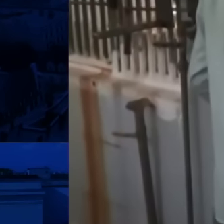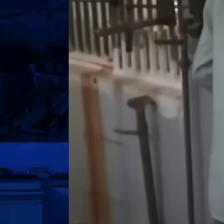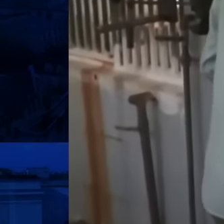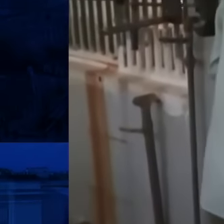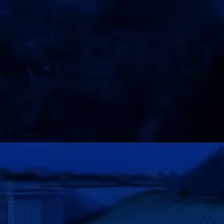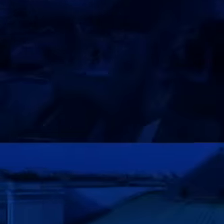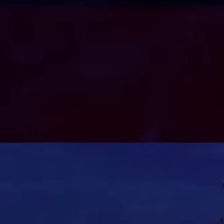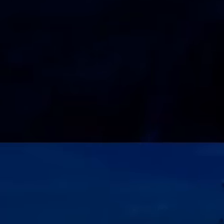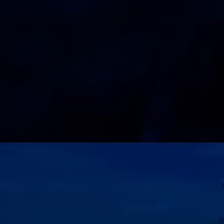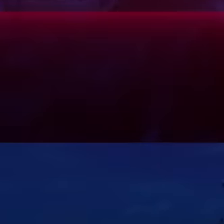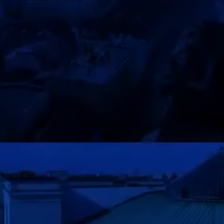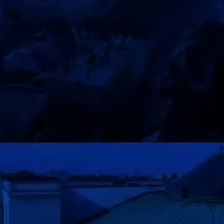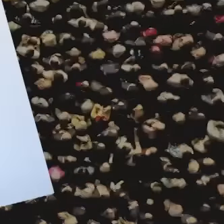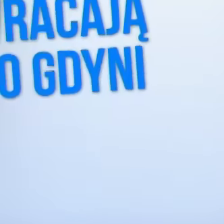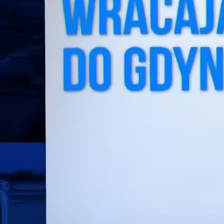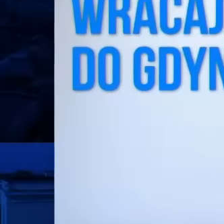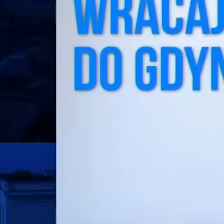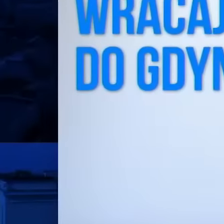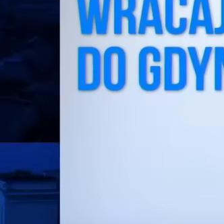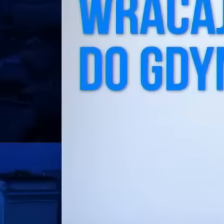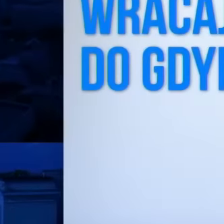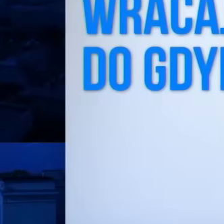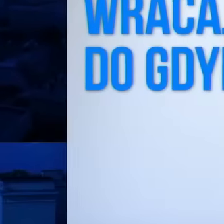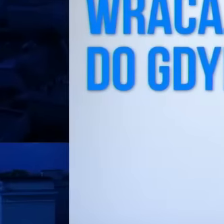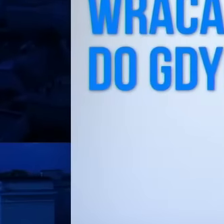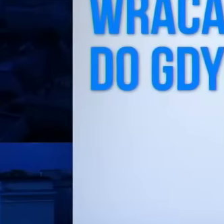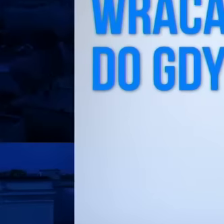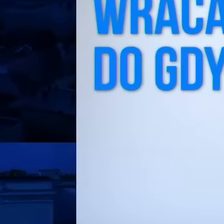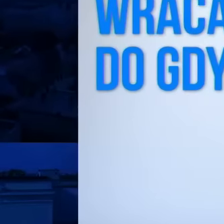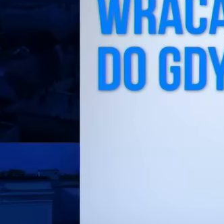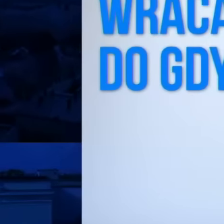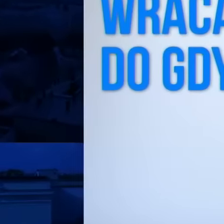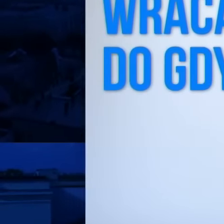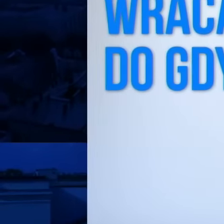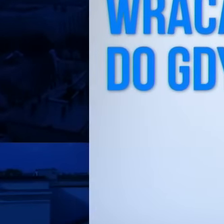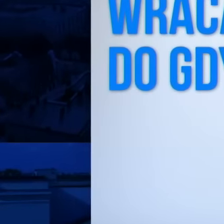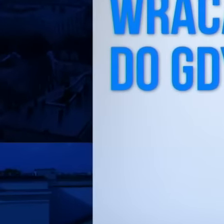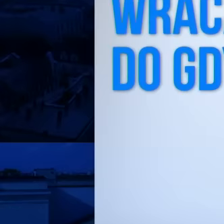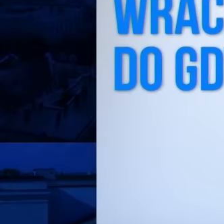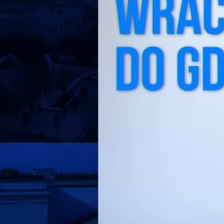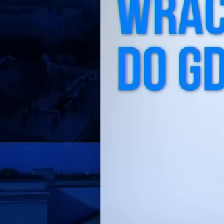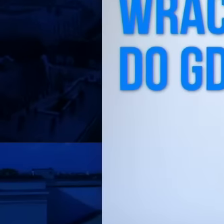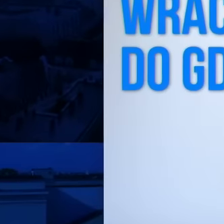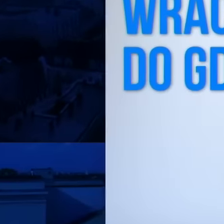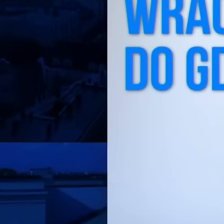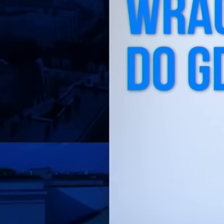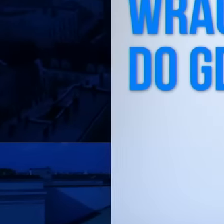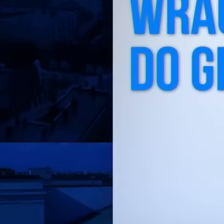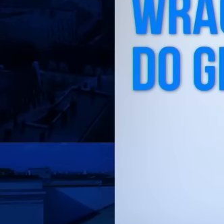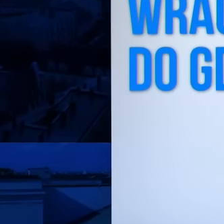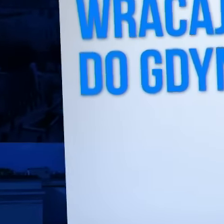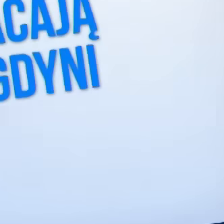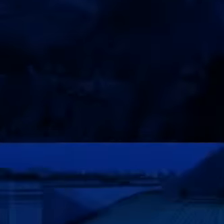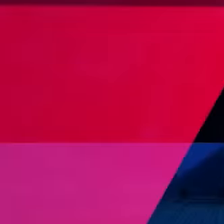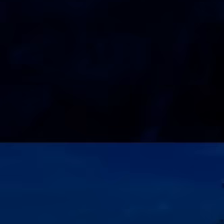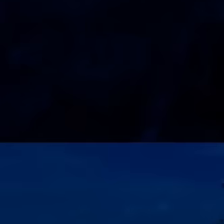na uniknięcie odwodnienia. Muzyka i morskie fale, czyli wielki powrót delfinaliów. Impreza startuje w maju pod nowym szyldem Gdynia